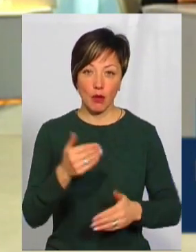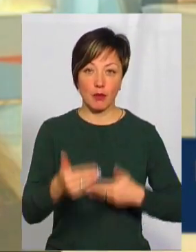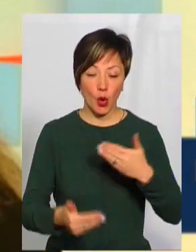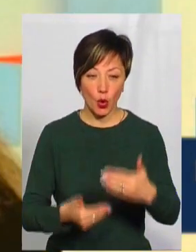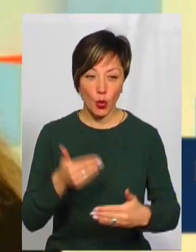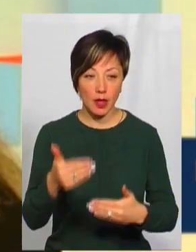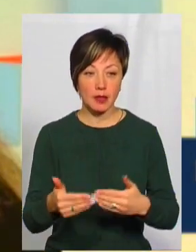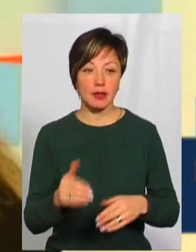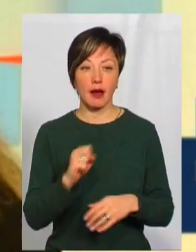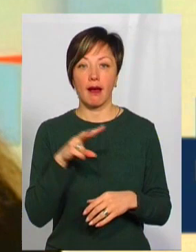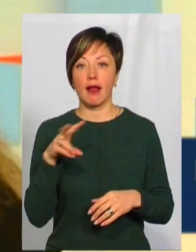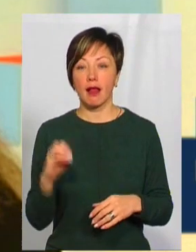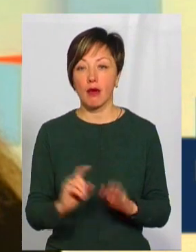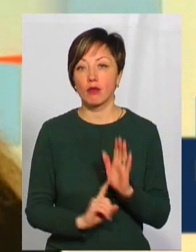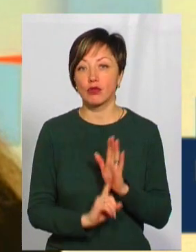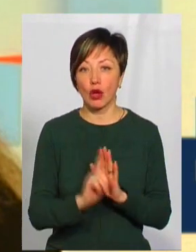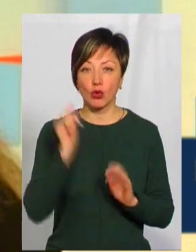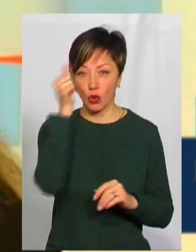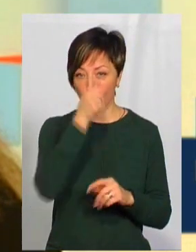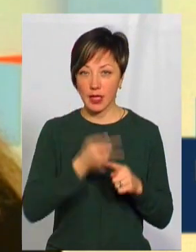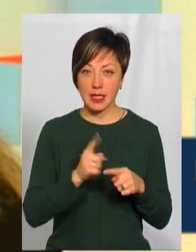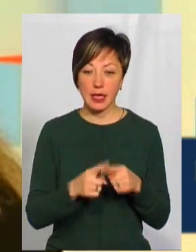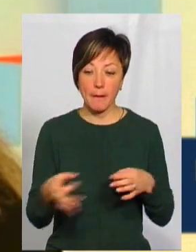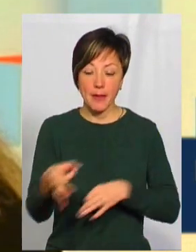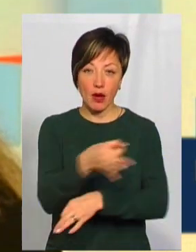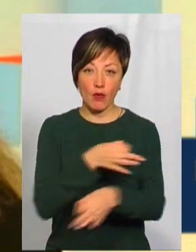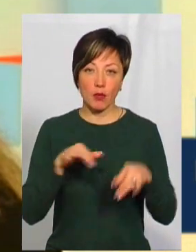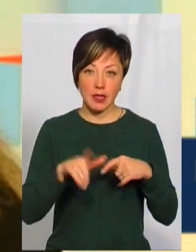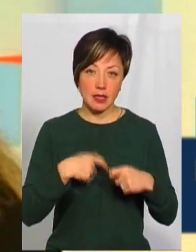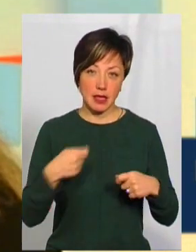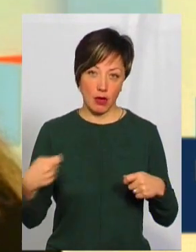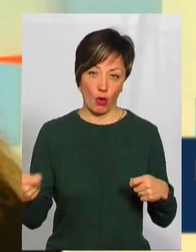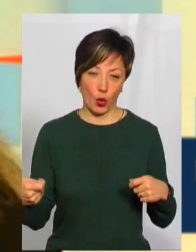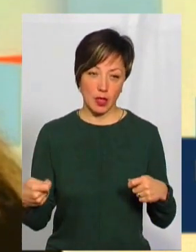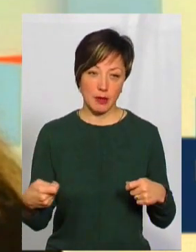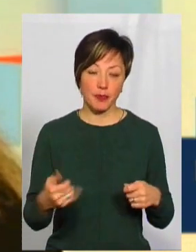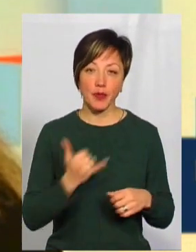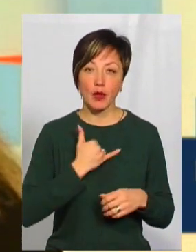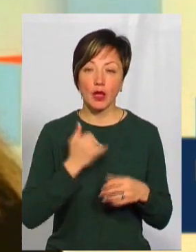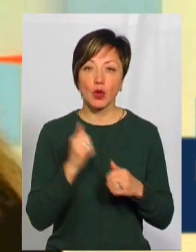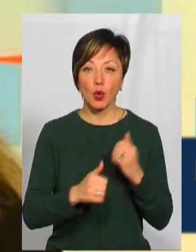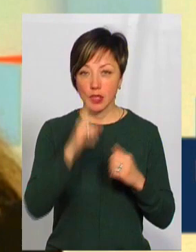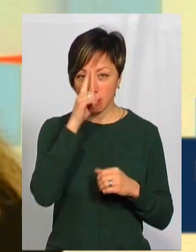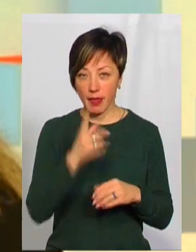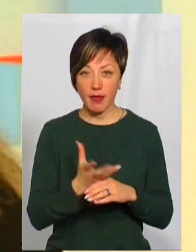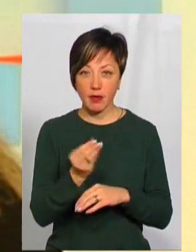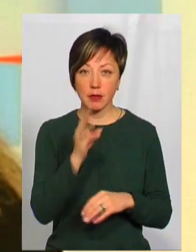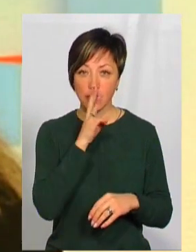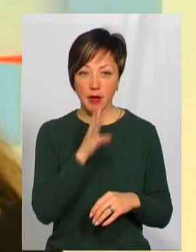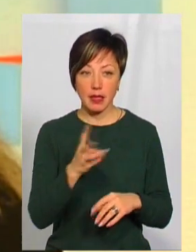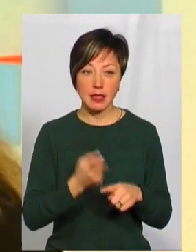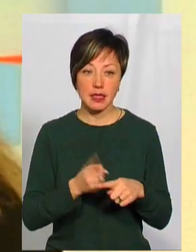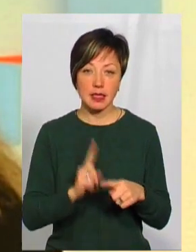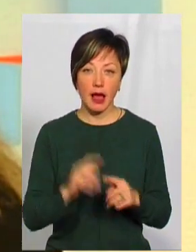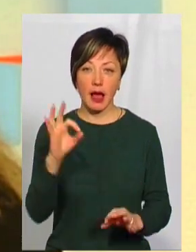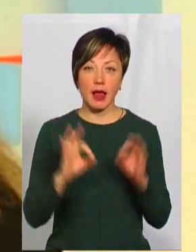місця. Але знову ж таки, початок року і цей переговорний процес затягується. А в нас кожен місяць невиплаченої зарплати